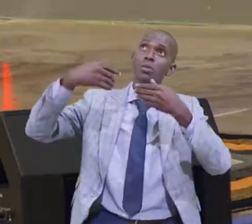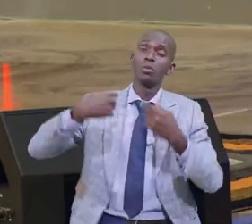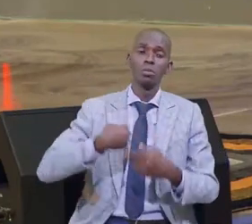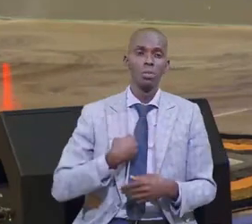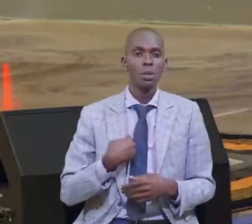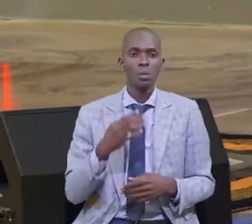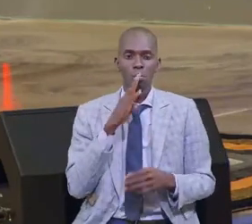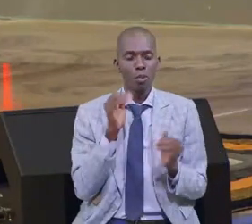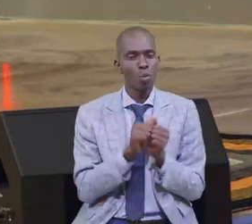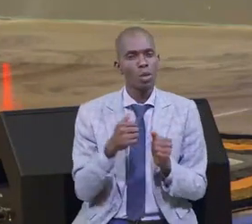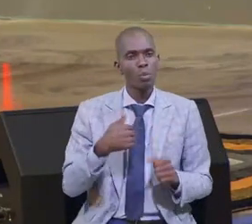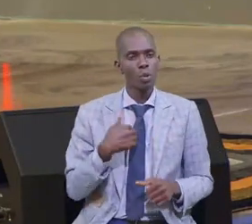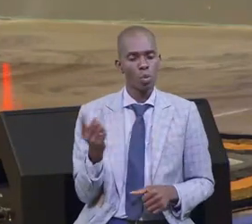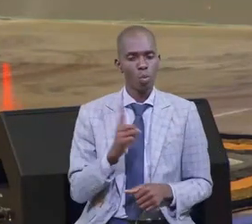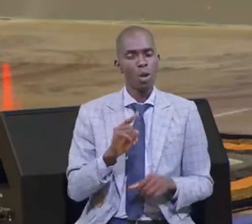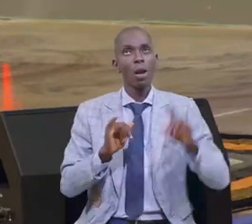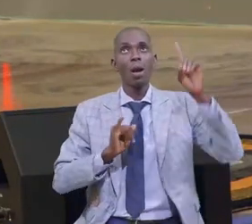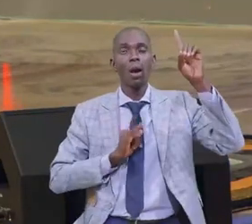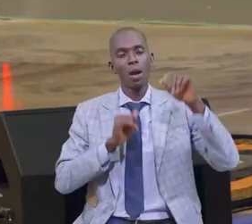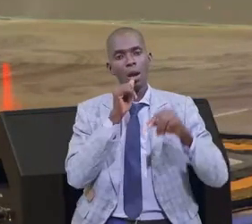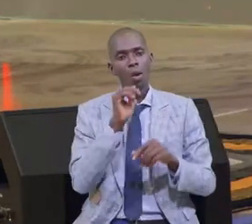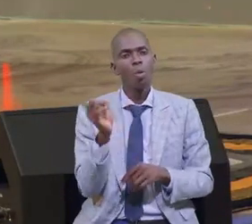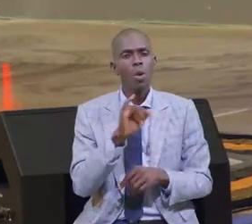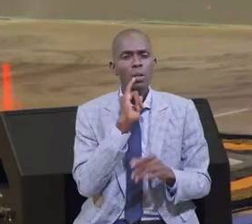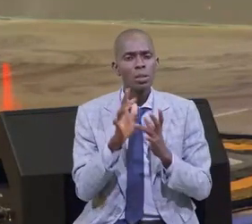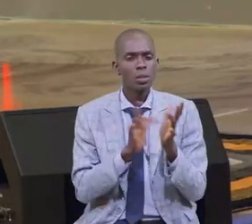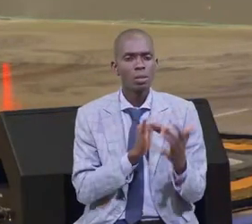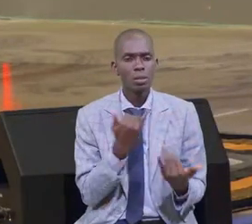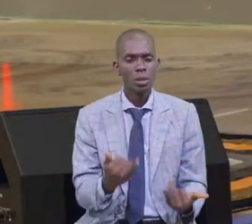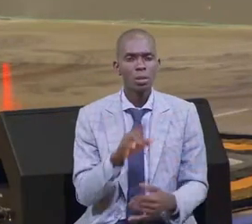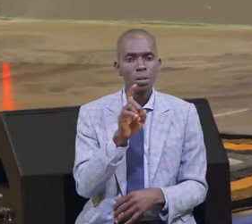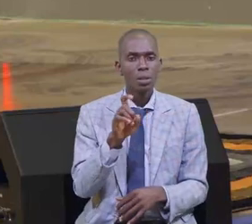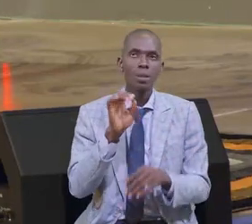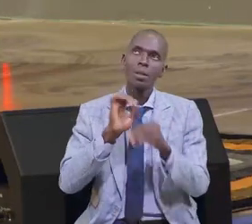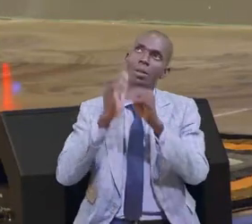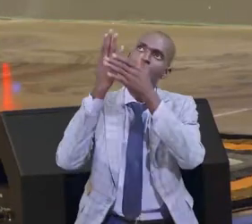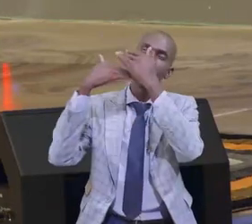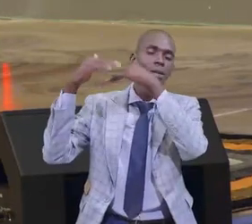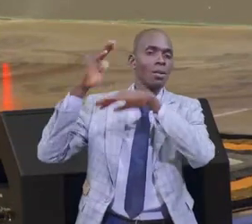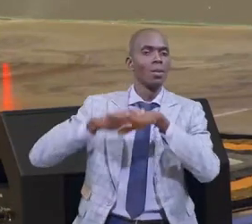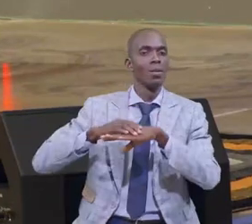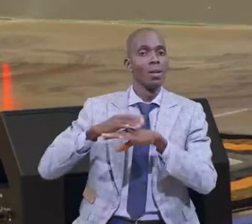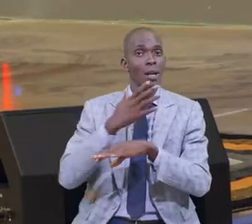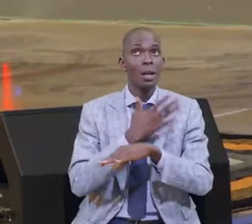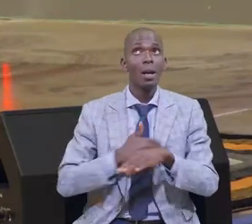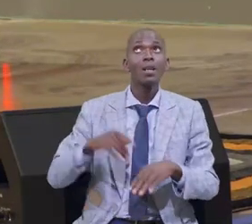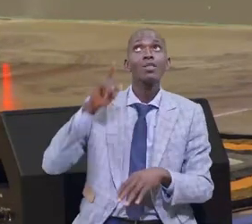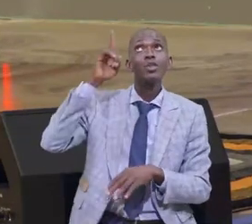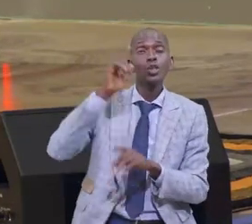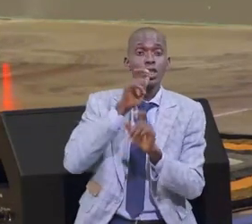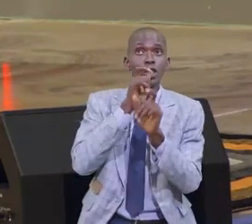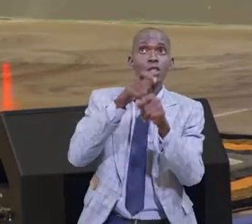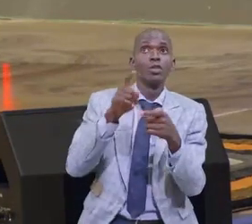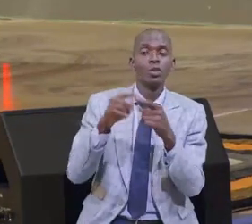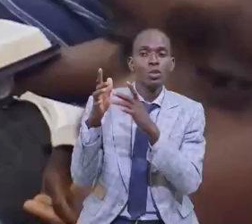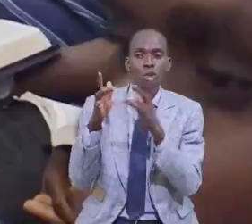donné soit aussi avec moi. Ouais, Jésus, présentement, il est au ciel. Et ce que tu